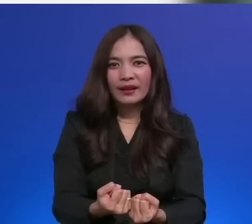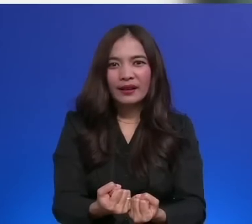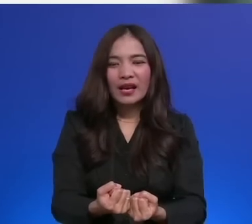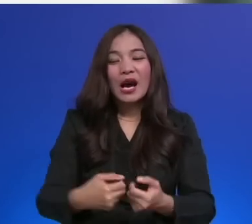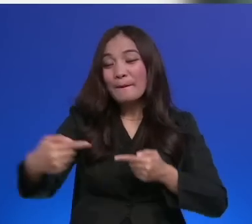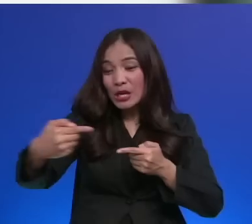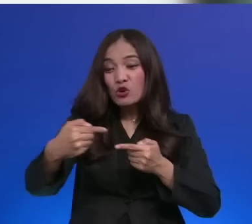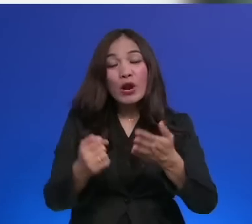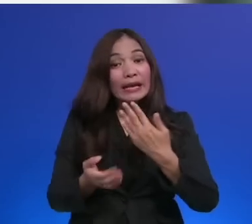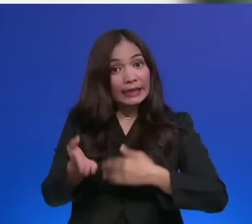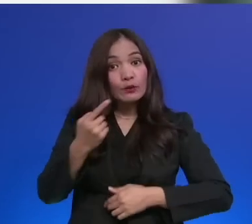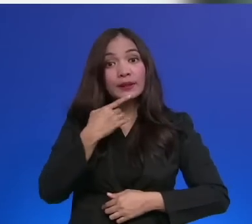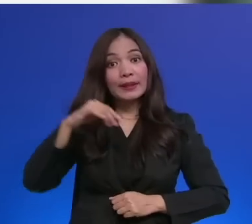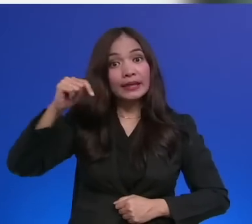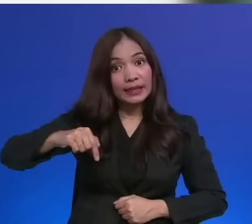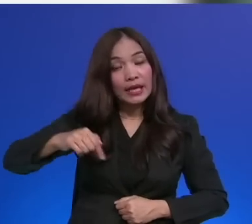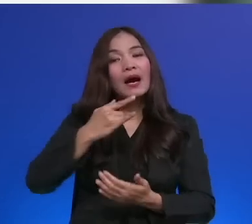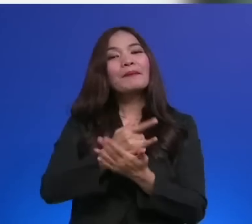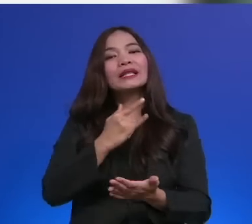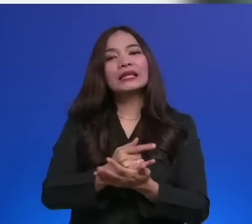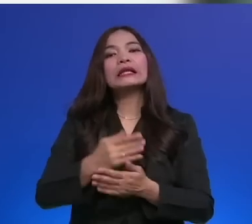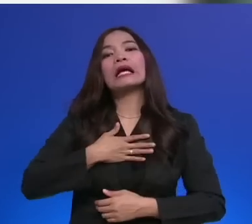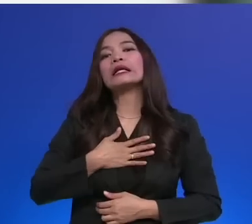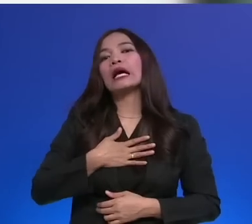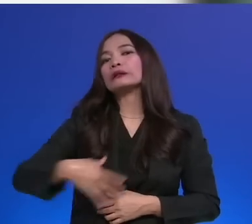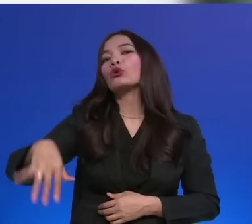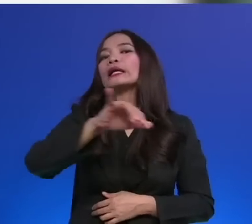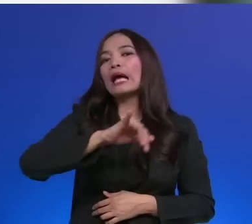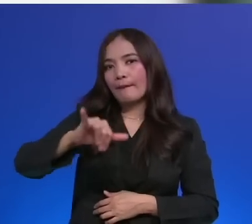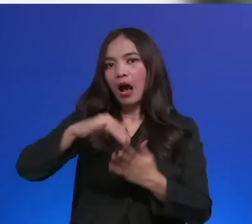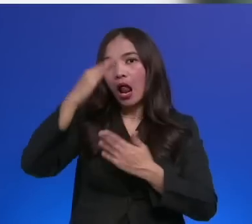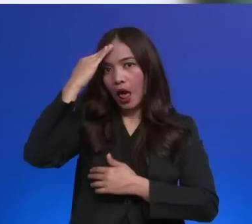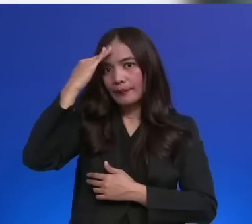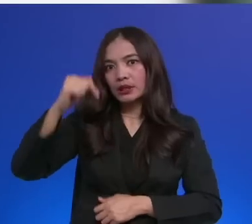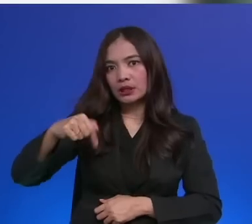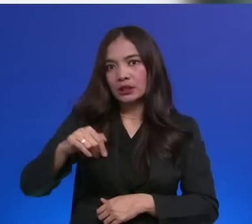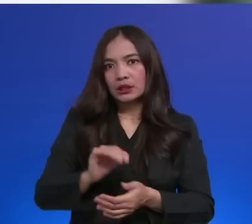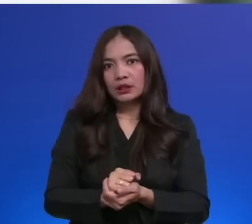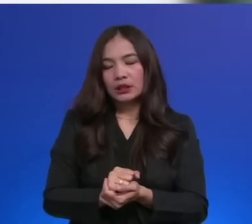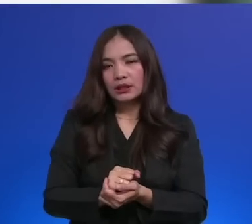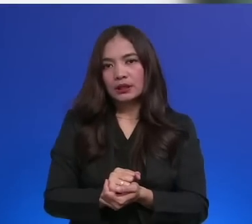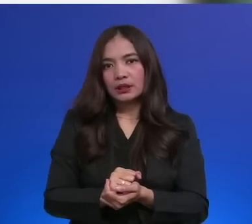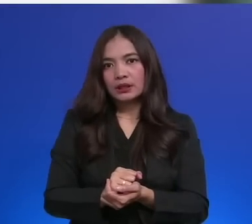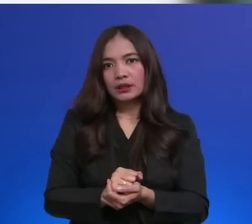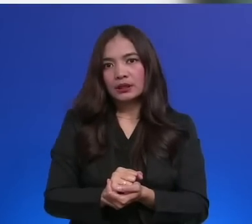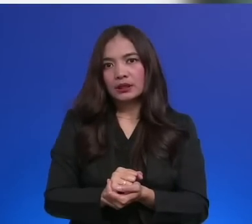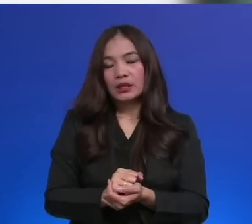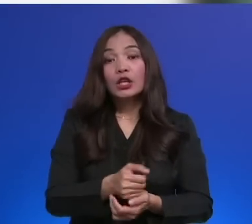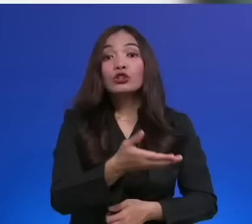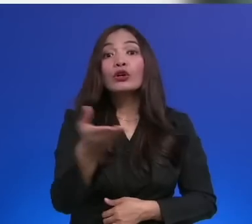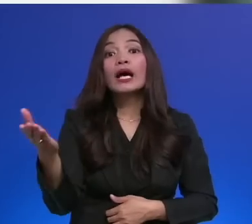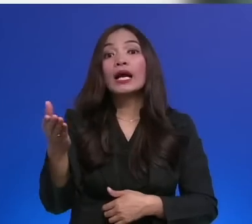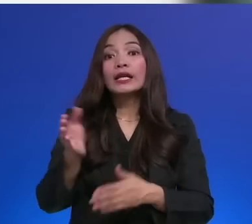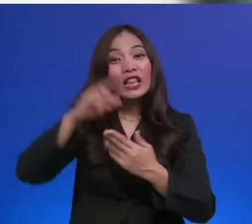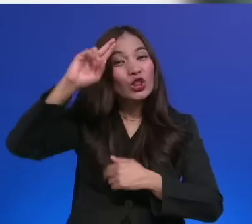Pergumulan hidup semacam itu tentu juga saya alami, saudara. Saudara yang diproses